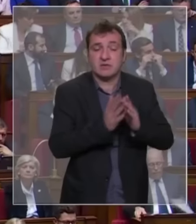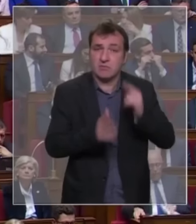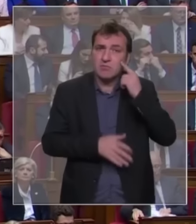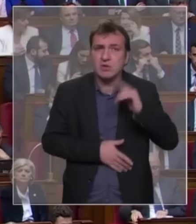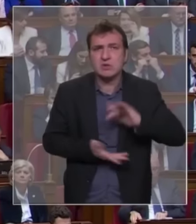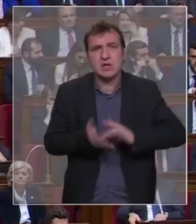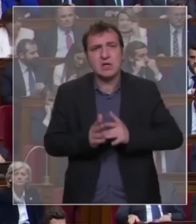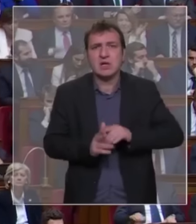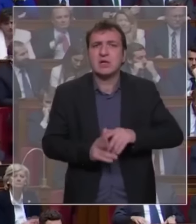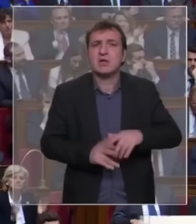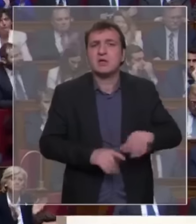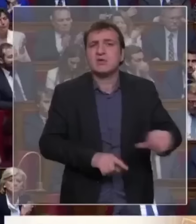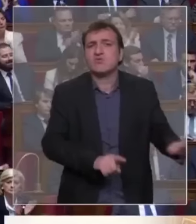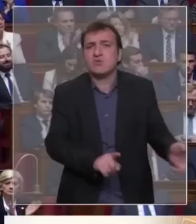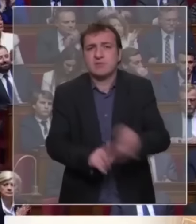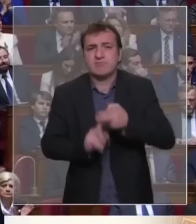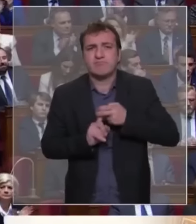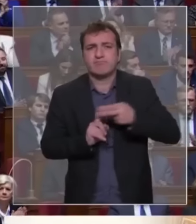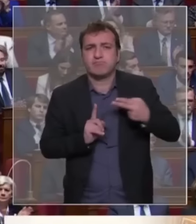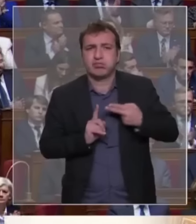compatriotes.